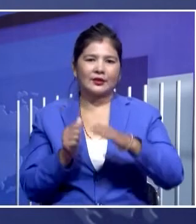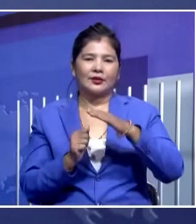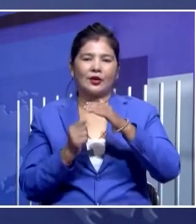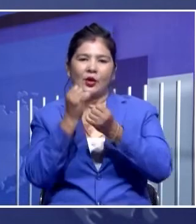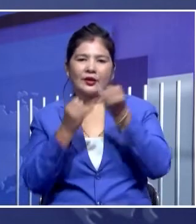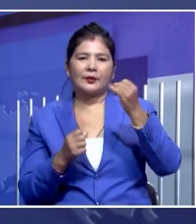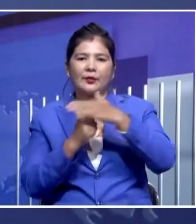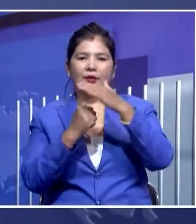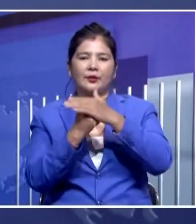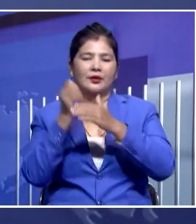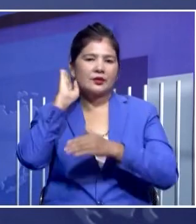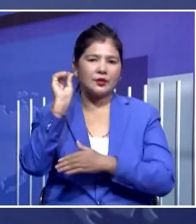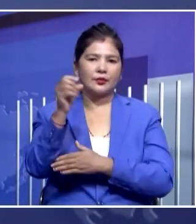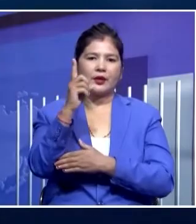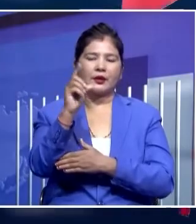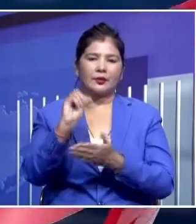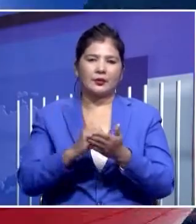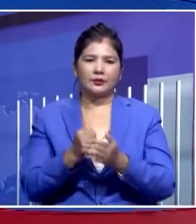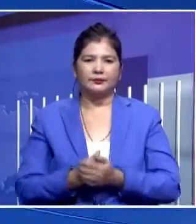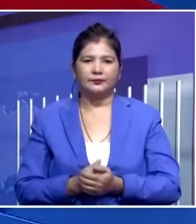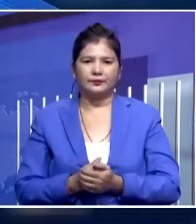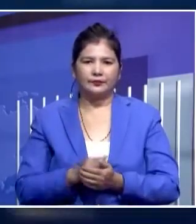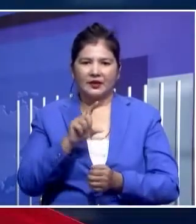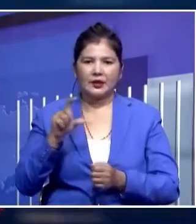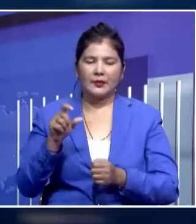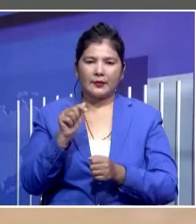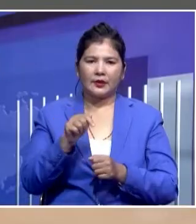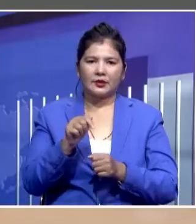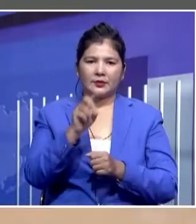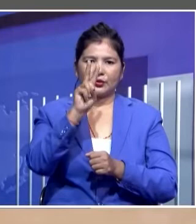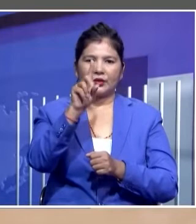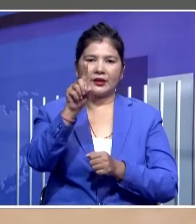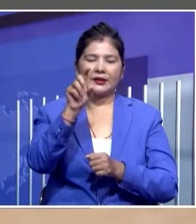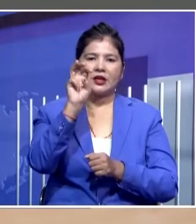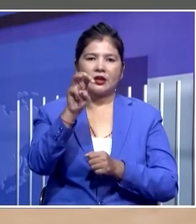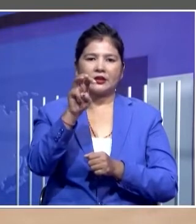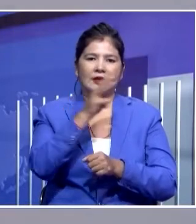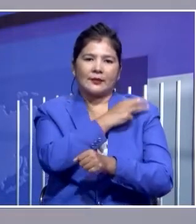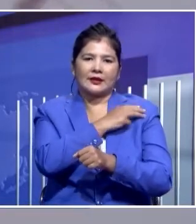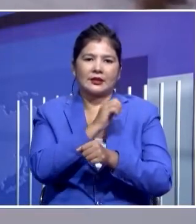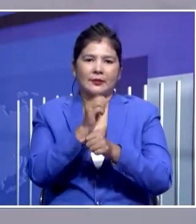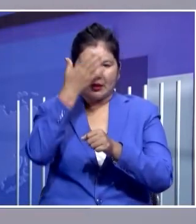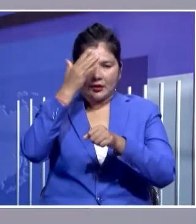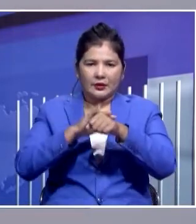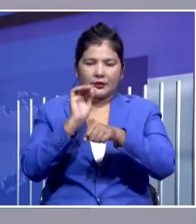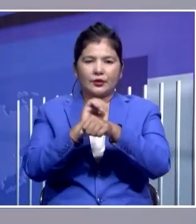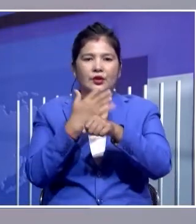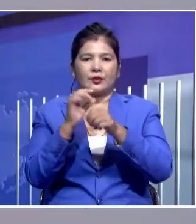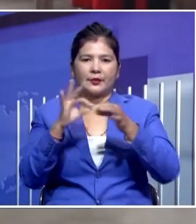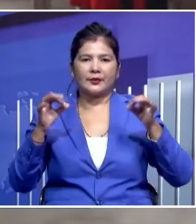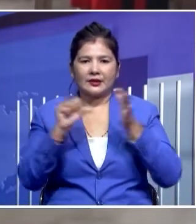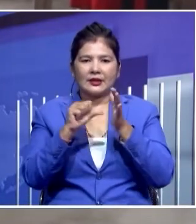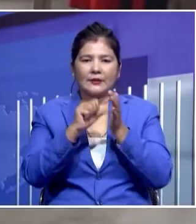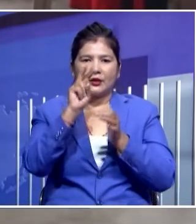समाचारको अन्त्यमा प्रमुख समाचार पुनः एकपटक। नेपालमा हालसम्म 21,000 मानिसमा डेङ्गी सङ्क्रमण। विभिन्न